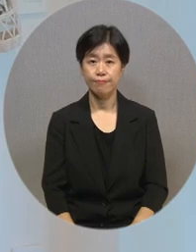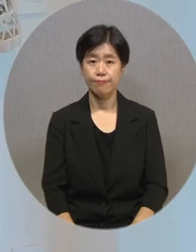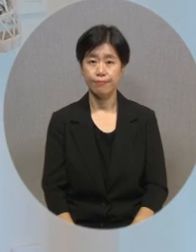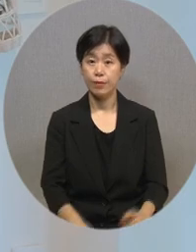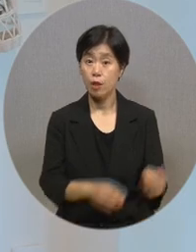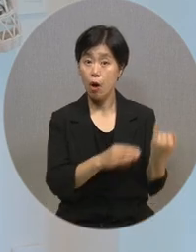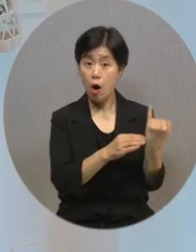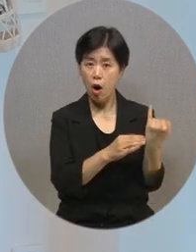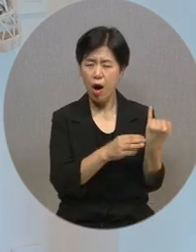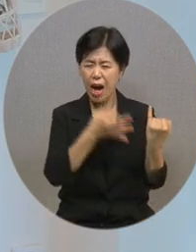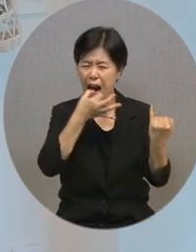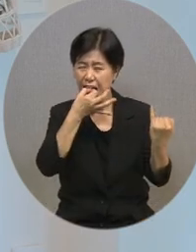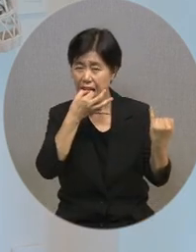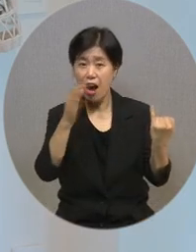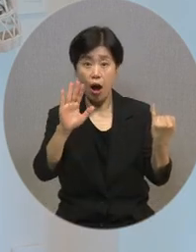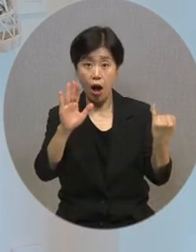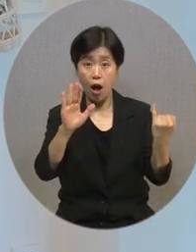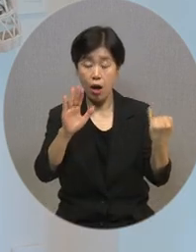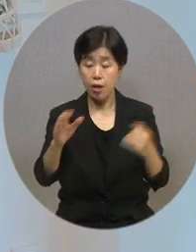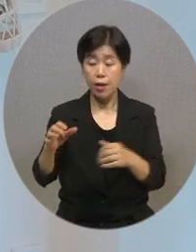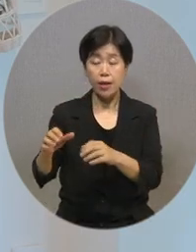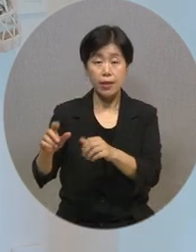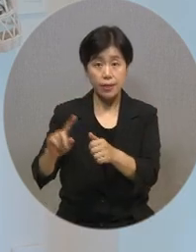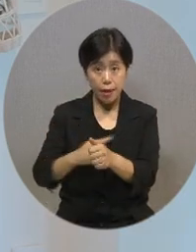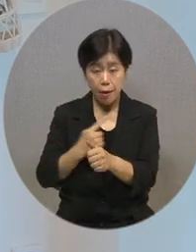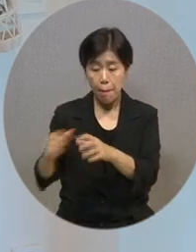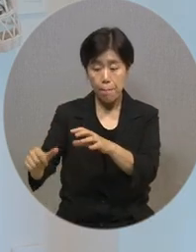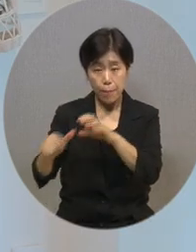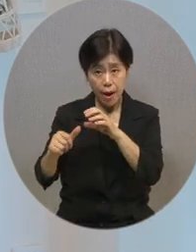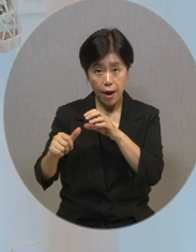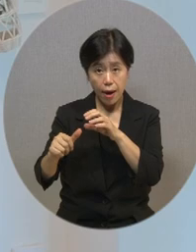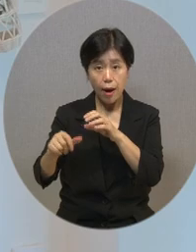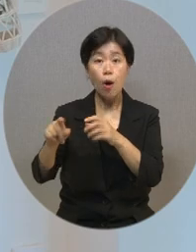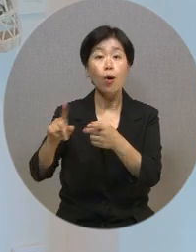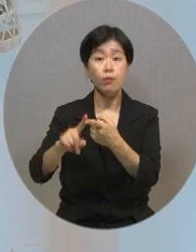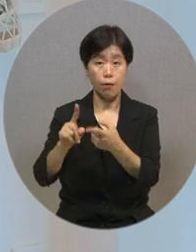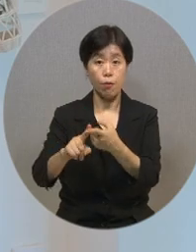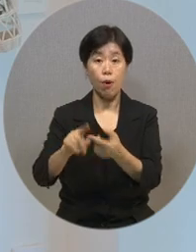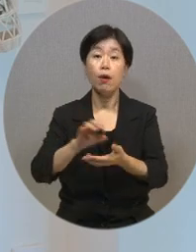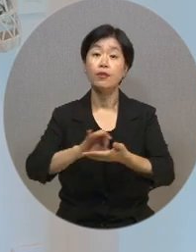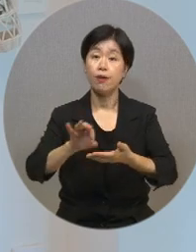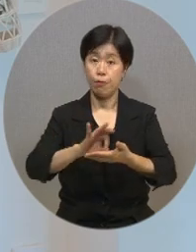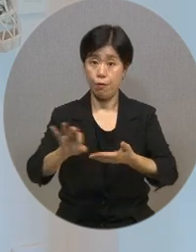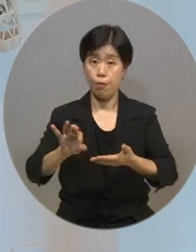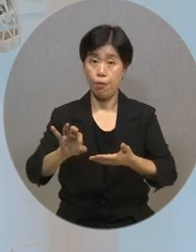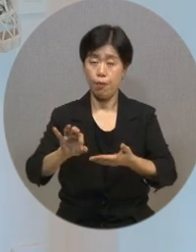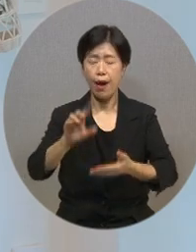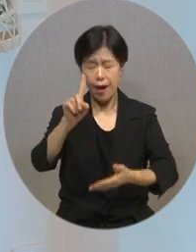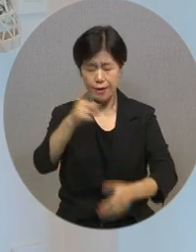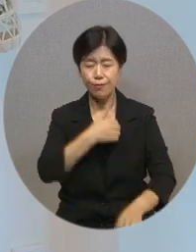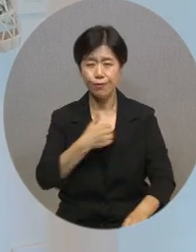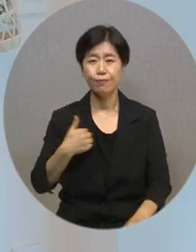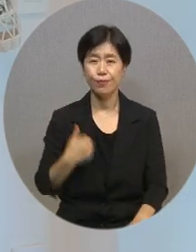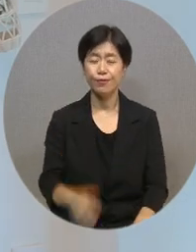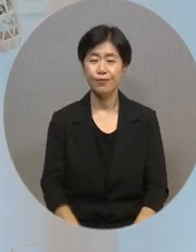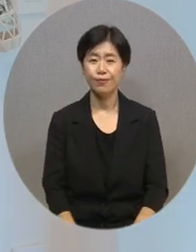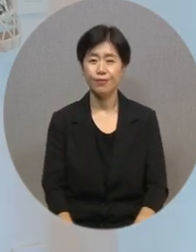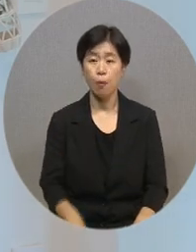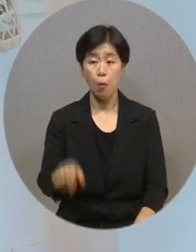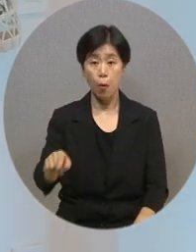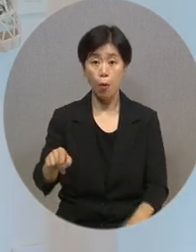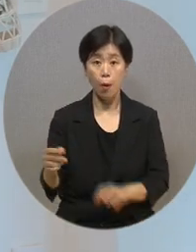작가는 욕심부리지 않고 자연에서 얻은 재료에 쓰임이라는 가치를 더해 자연 예술을